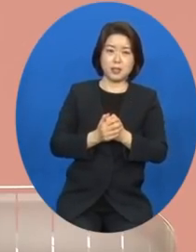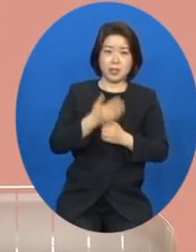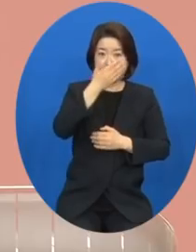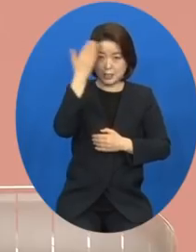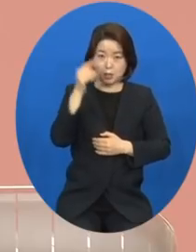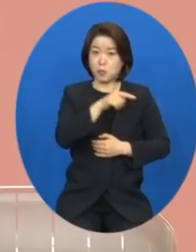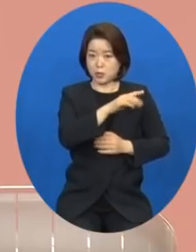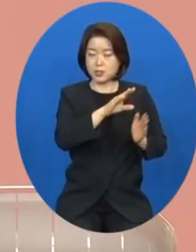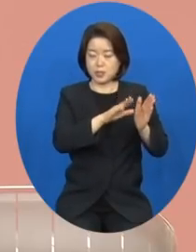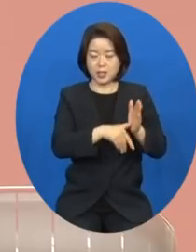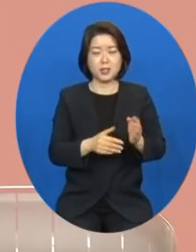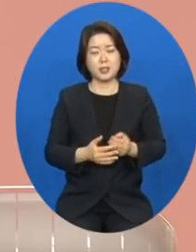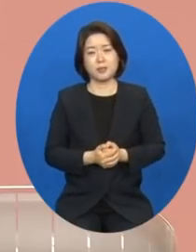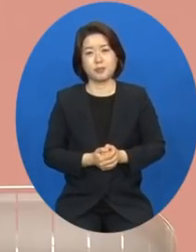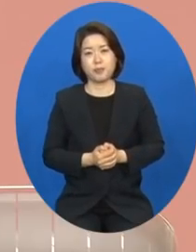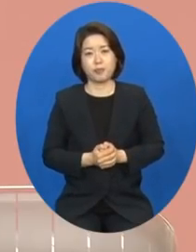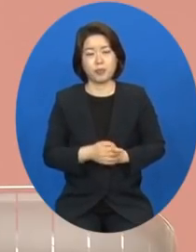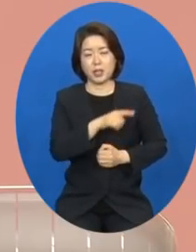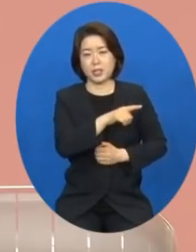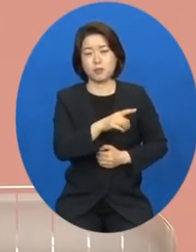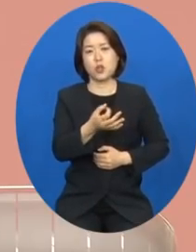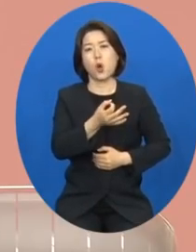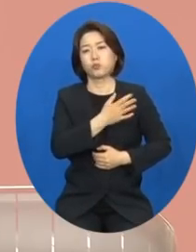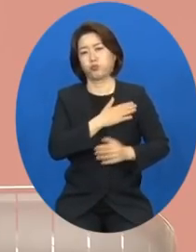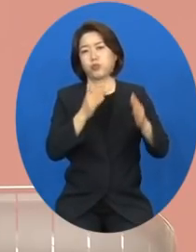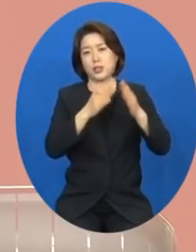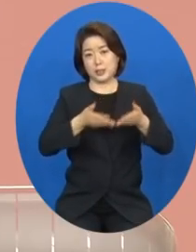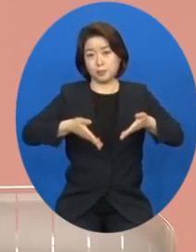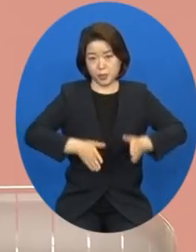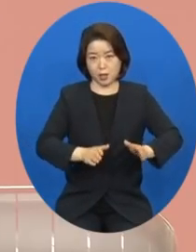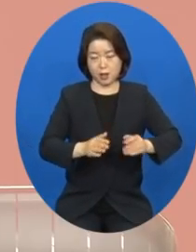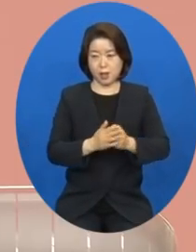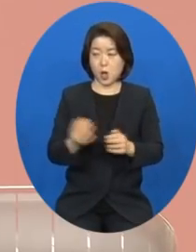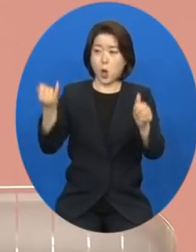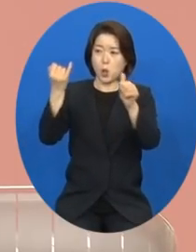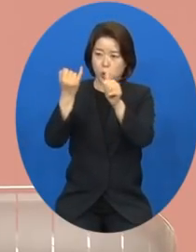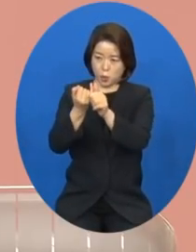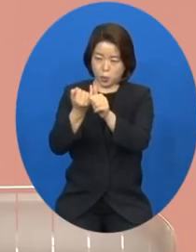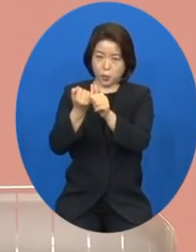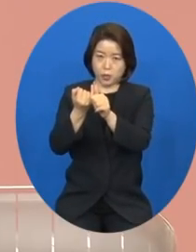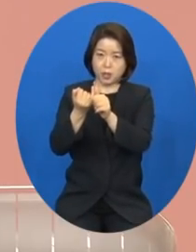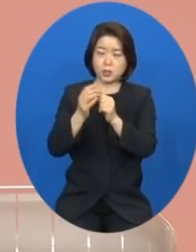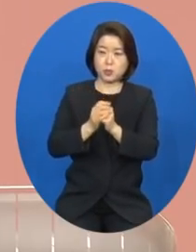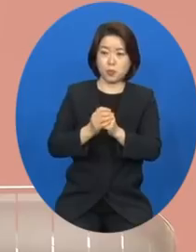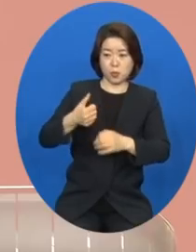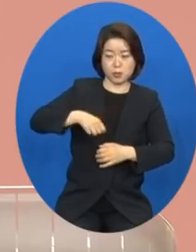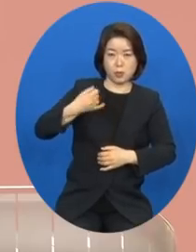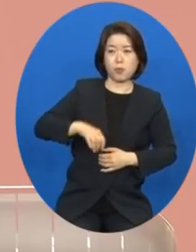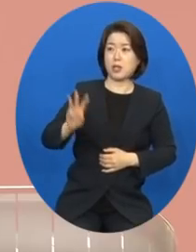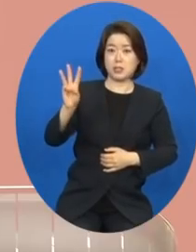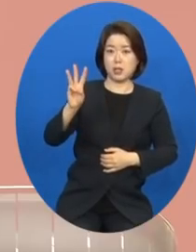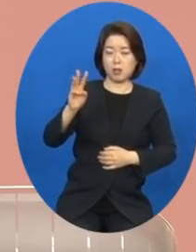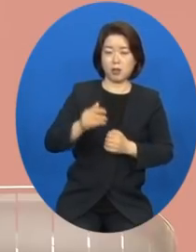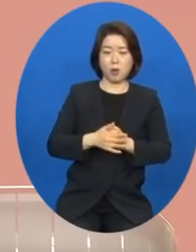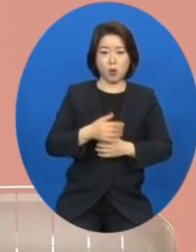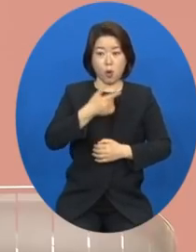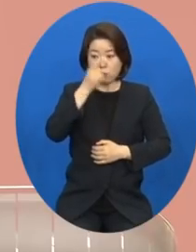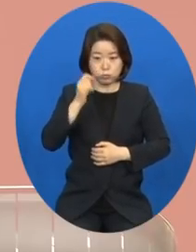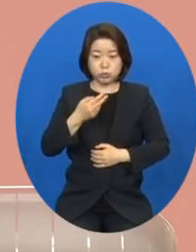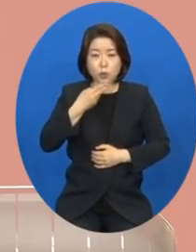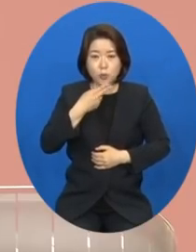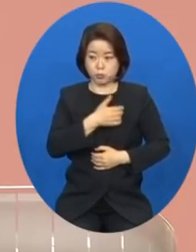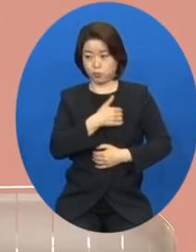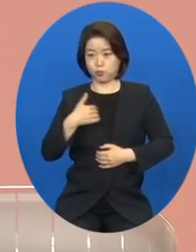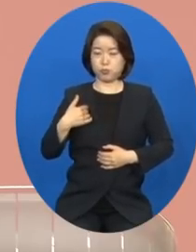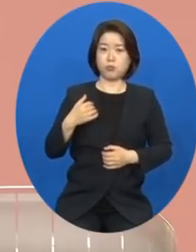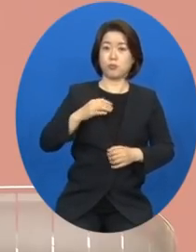일이니까요 무는 부잣집에서 태어나서 결혼을 해서 자녀 셋을 났습니다 부족함이 없어 살았어요